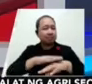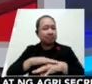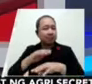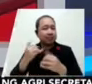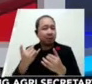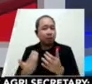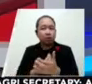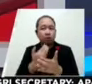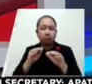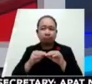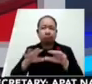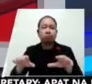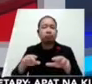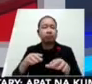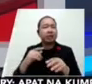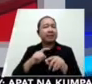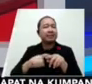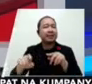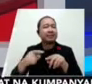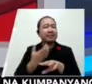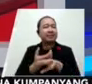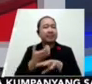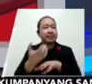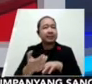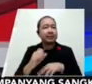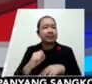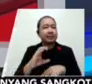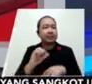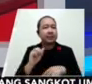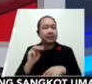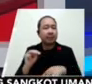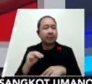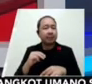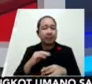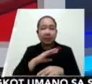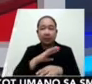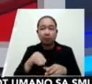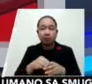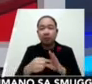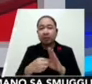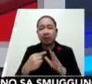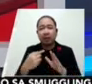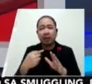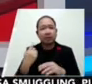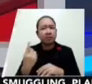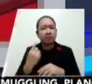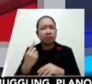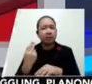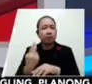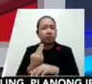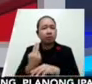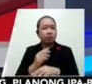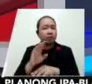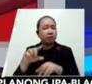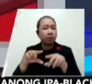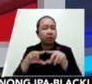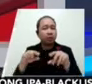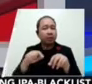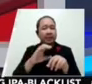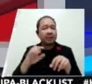ng mga text scam. Kabilang dyan, ang nagsasabing may gumagamit daw ng inyong credit card, pati